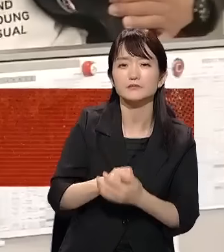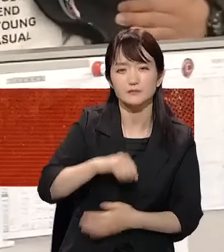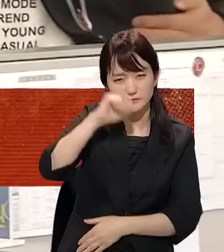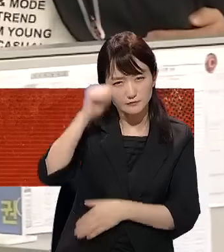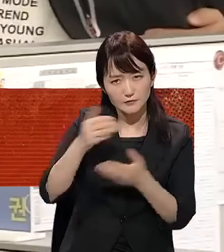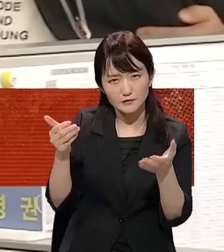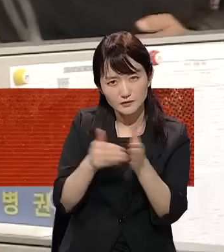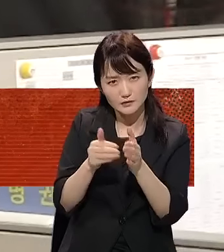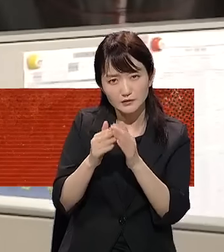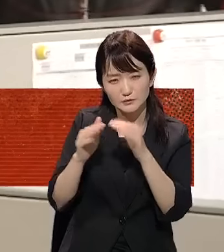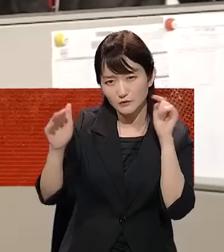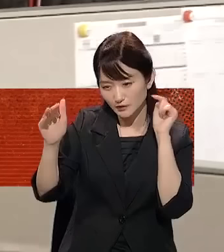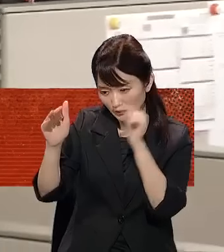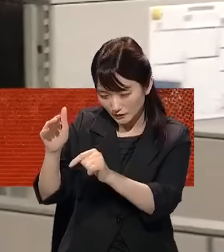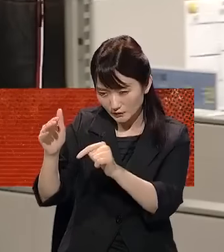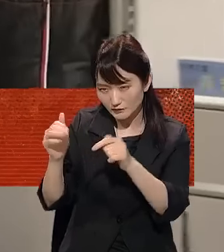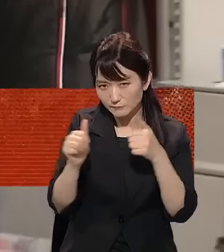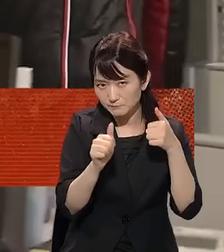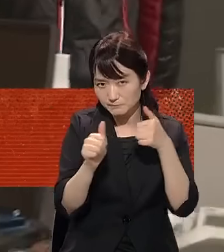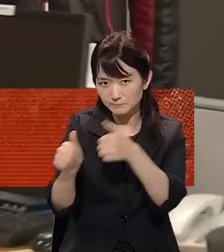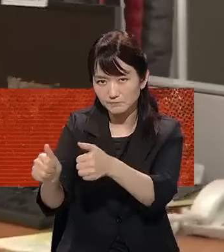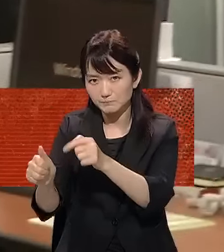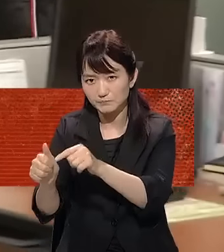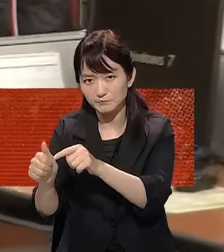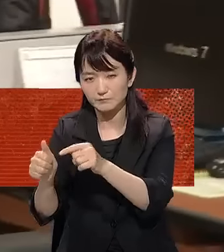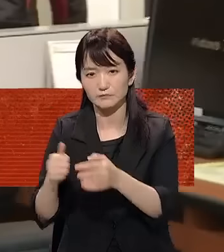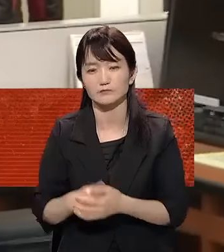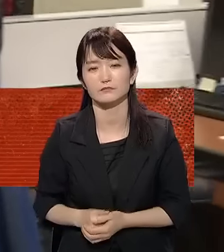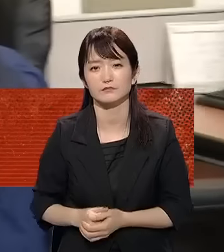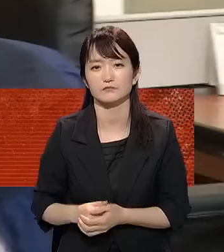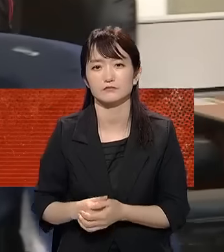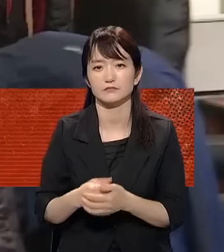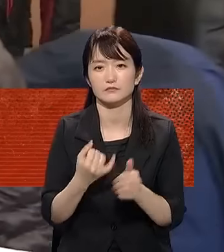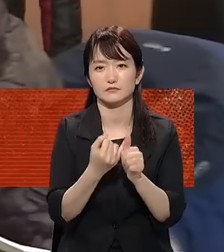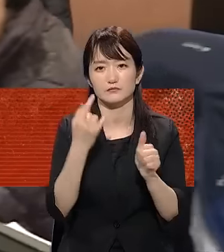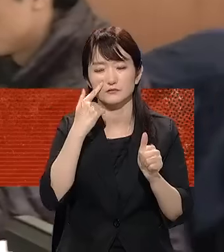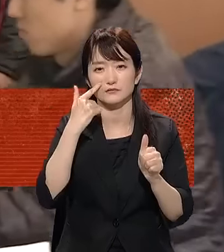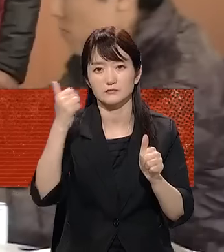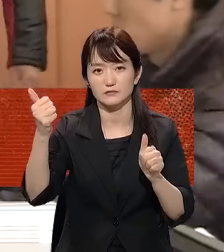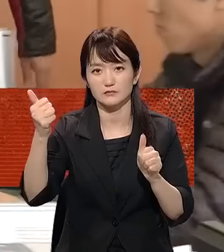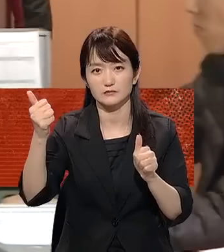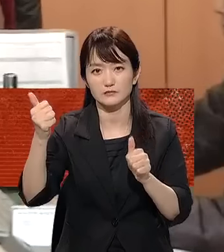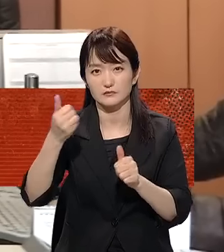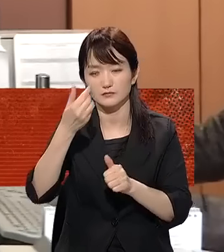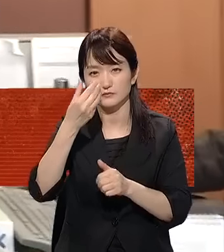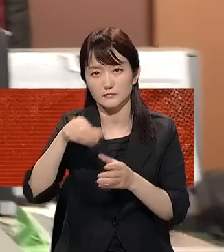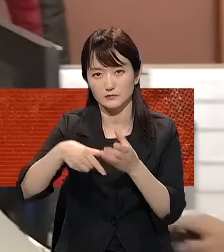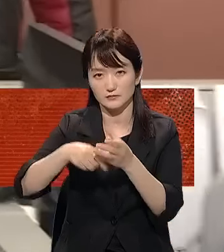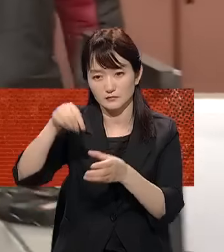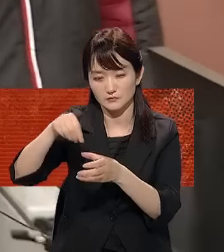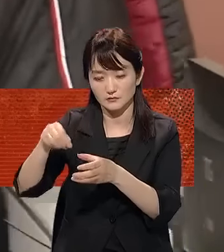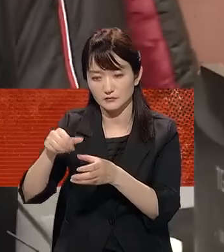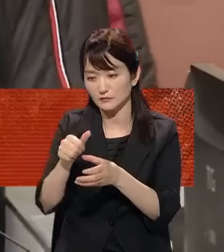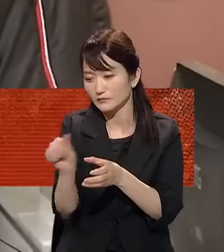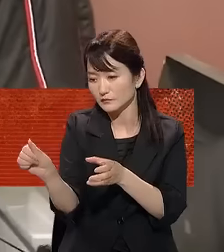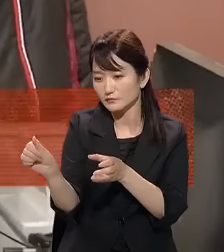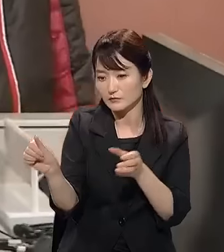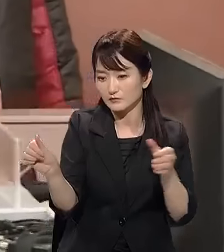따라서 집에 들어갔습니다 그리고 장인이 사위가 마실 차를내어 주려고 뒤를 도는 순간 둔기를 꺼내서 무려